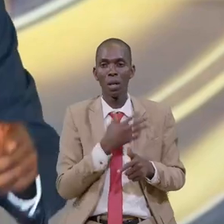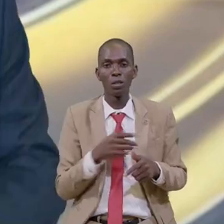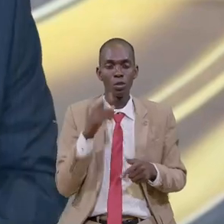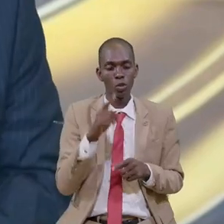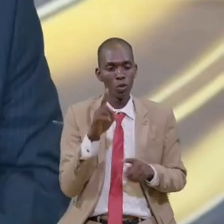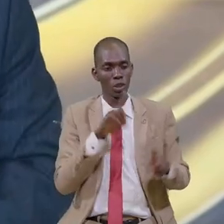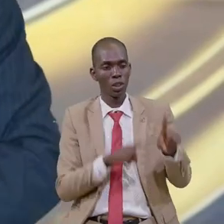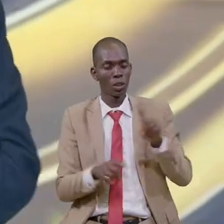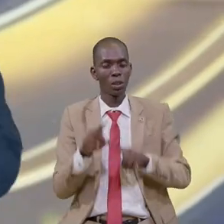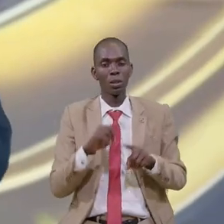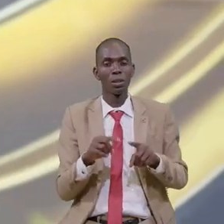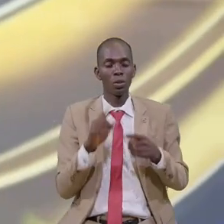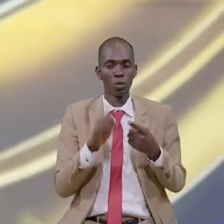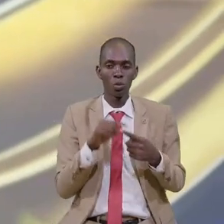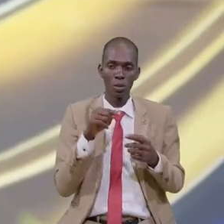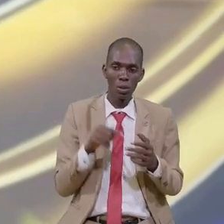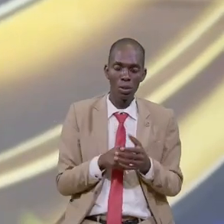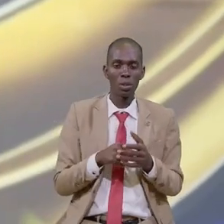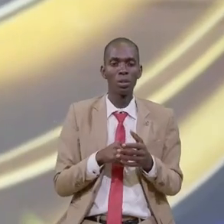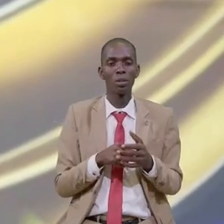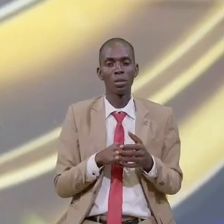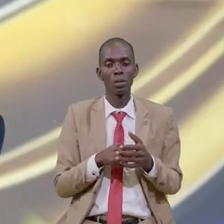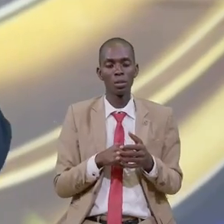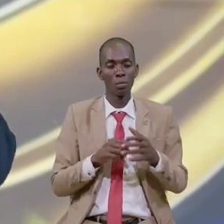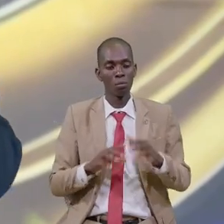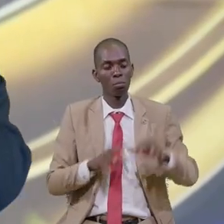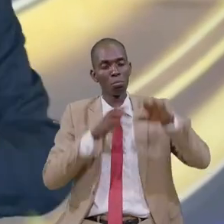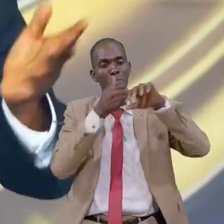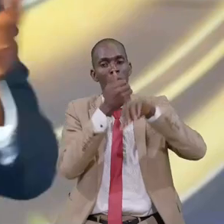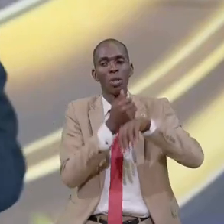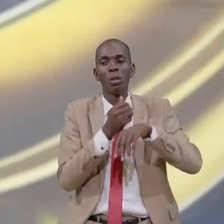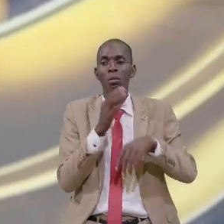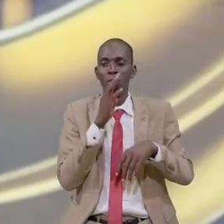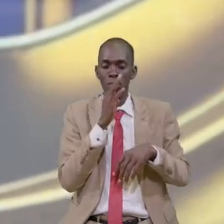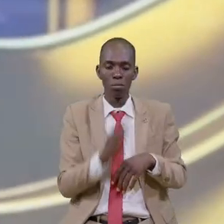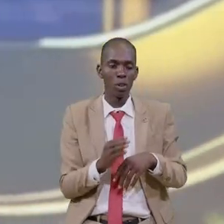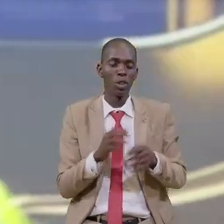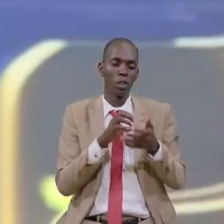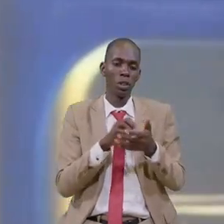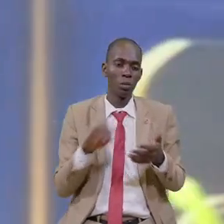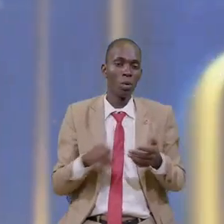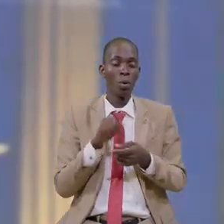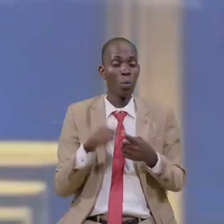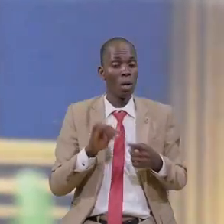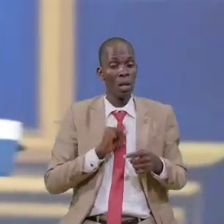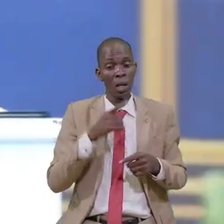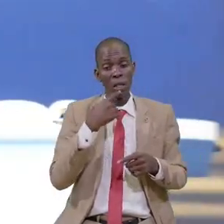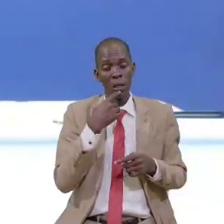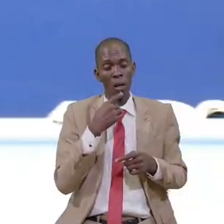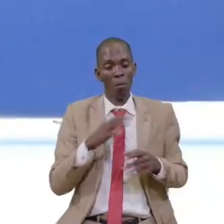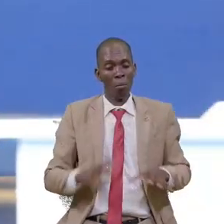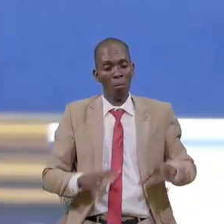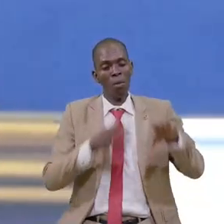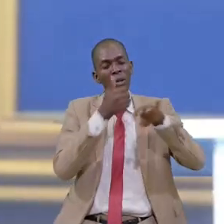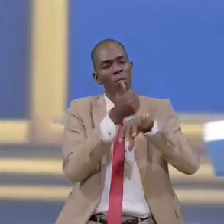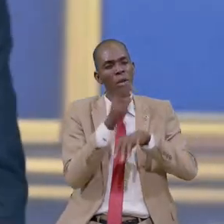à cette montagne, transporte-toi d'ici là. Quand je parle de montagne, jeûne, vous